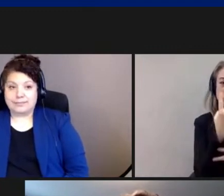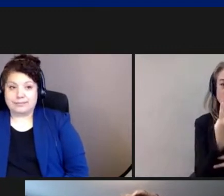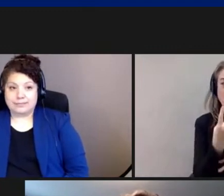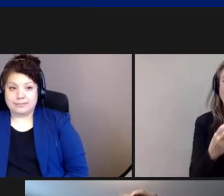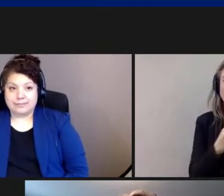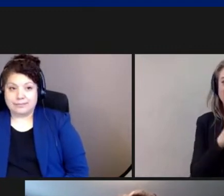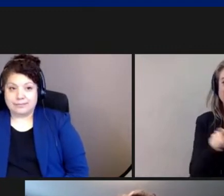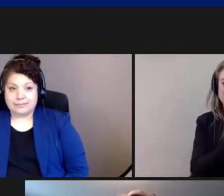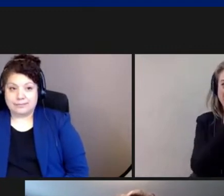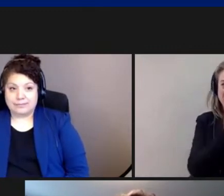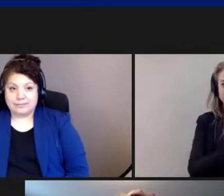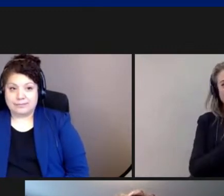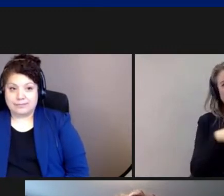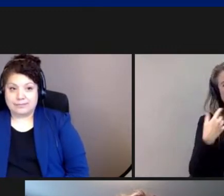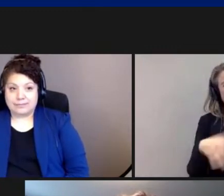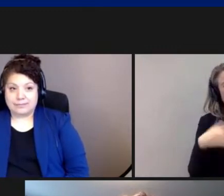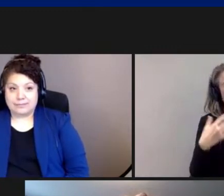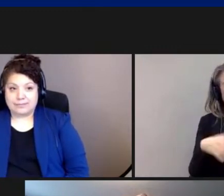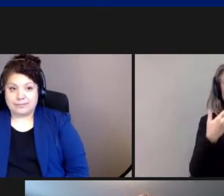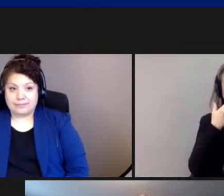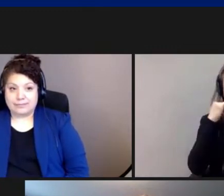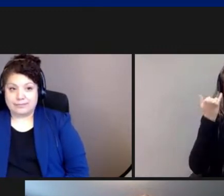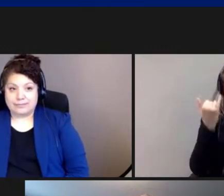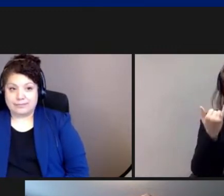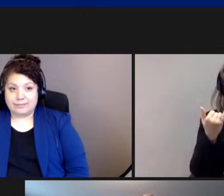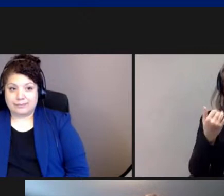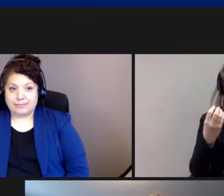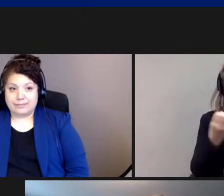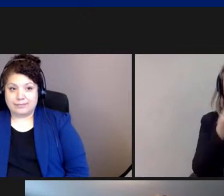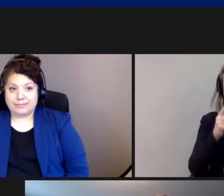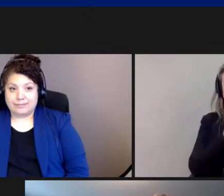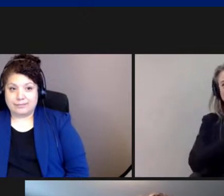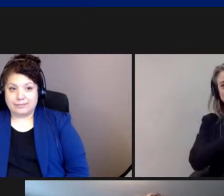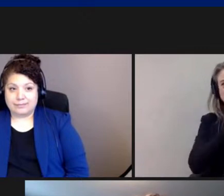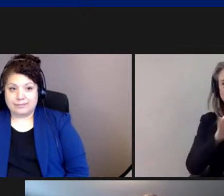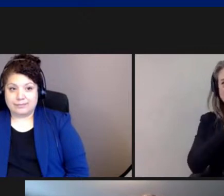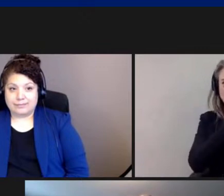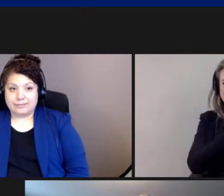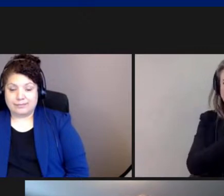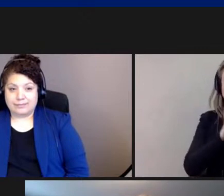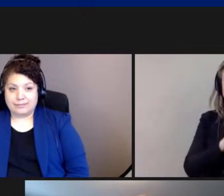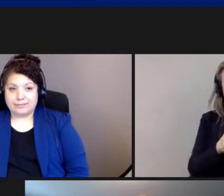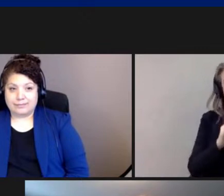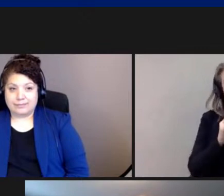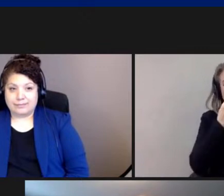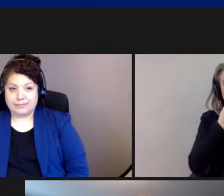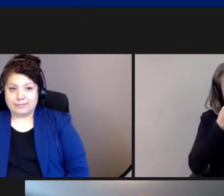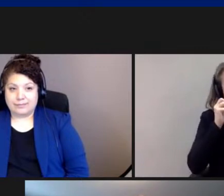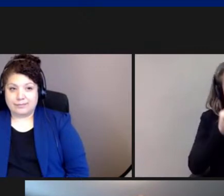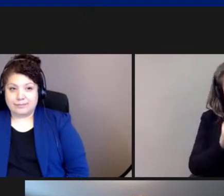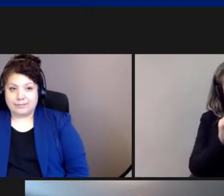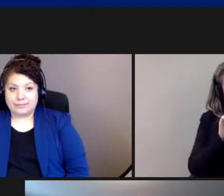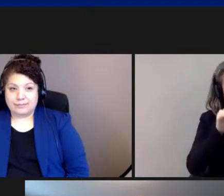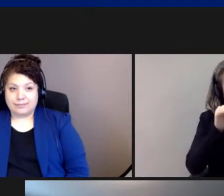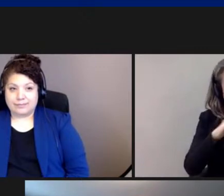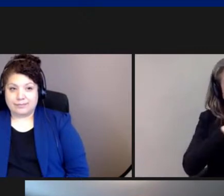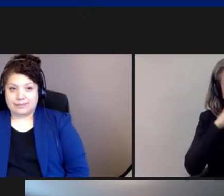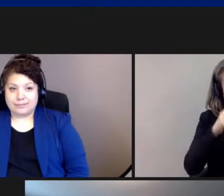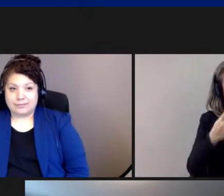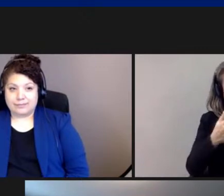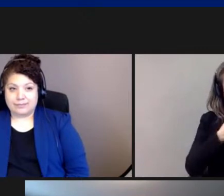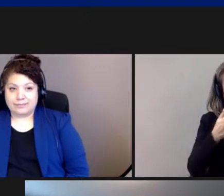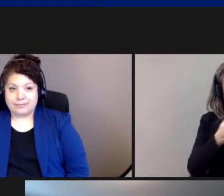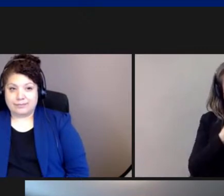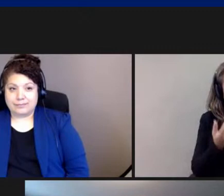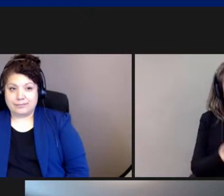circulent, comme Dr. Mulofny l'a dit, avoir plus de gens aux hôpitaux. La grippe peut aussi donner des complications. Il y a certaines populations, on le sait,